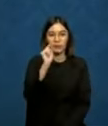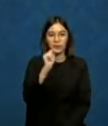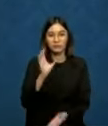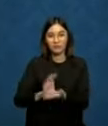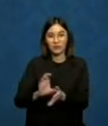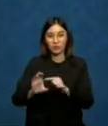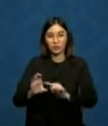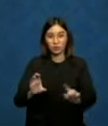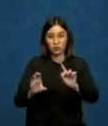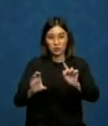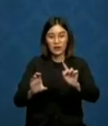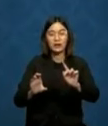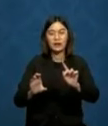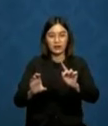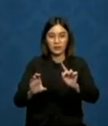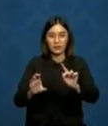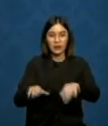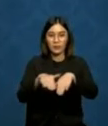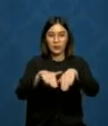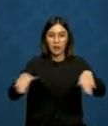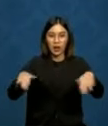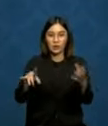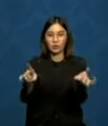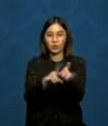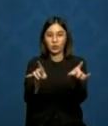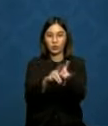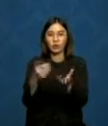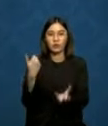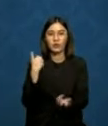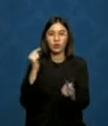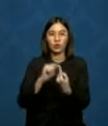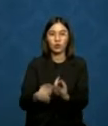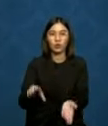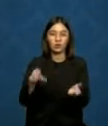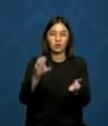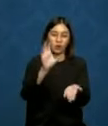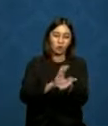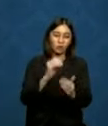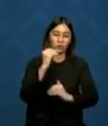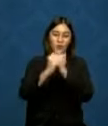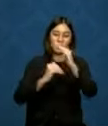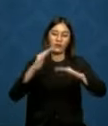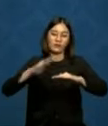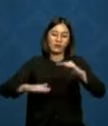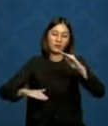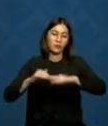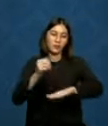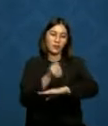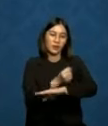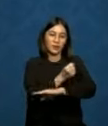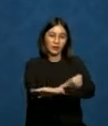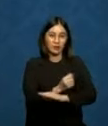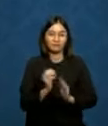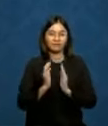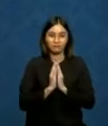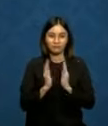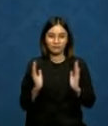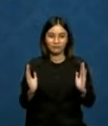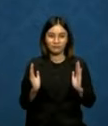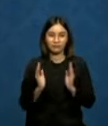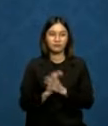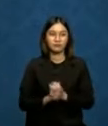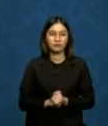ทุนนี้เป็นกองทุนที่มีประสิทธิภาพสมชื่อคำว่ากองทุนพัฒนาฝีมือแรงงานครับขอบพระ